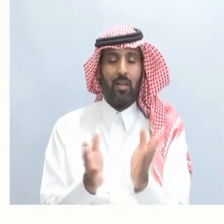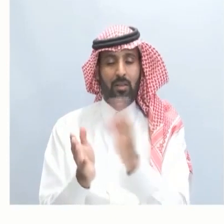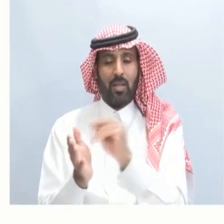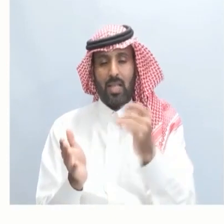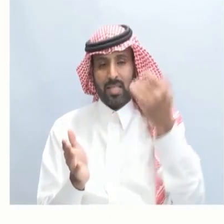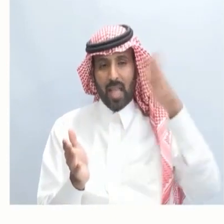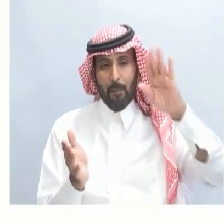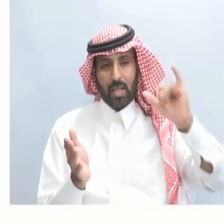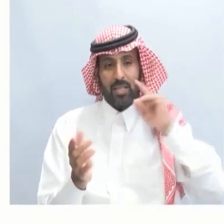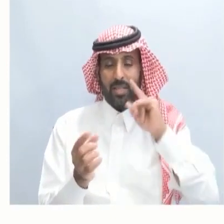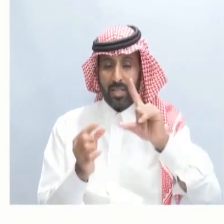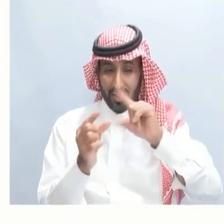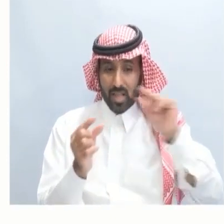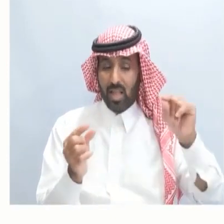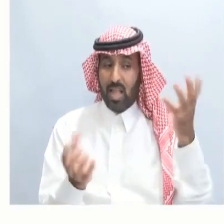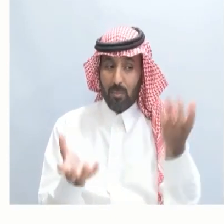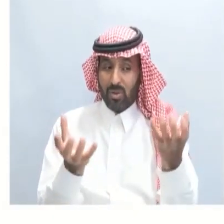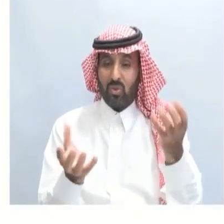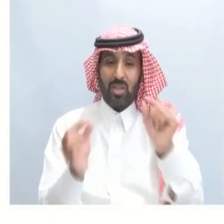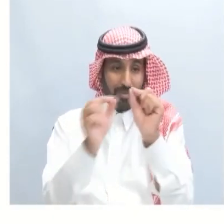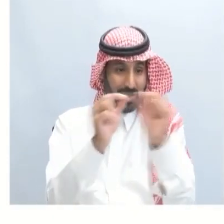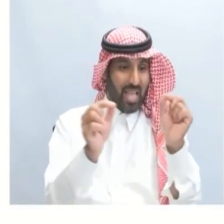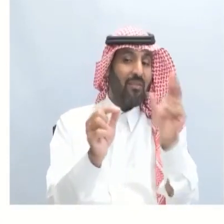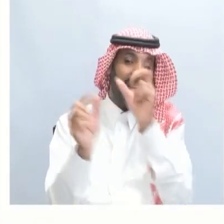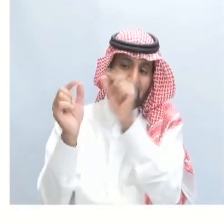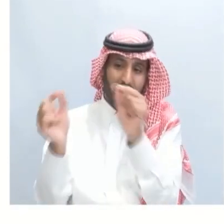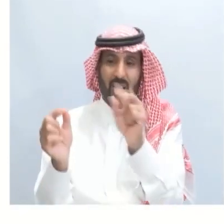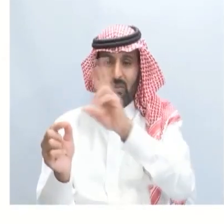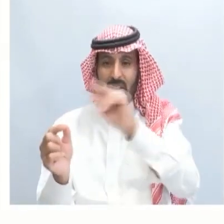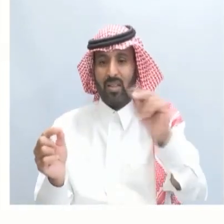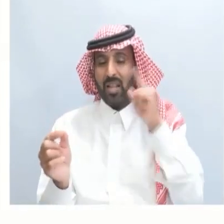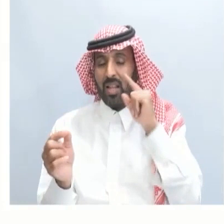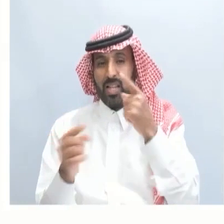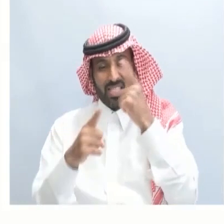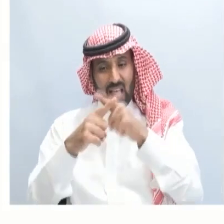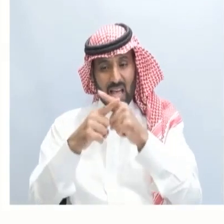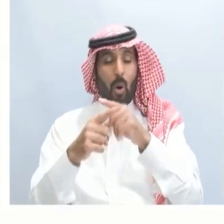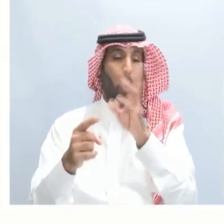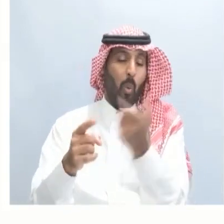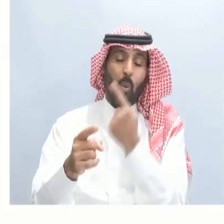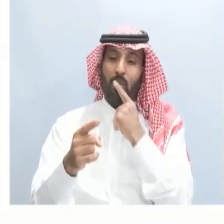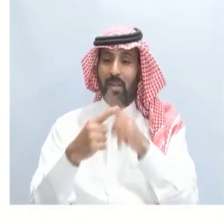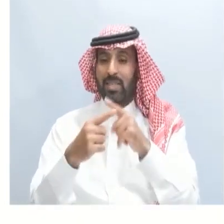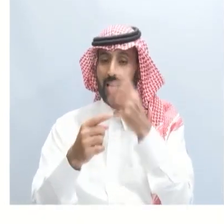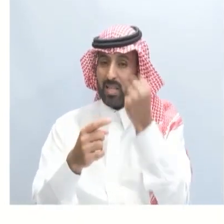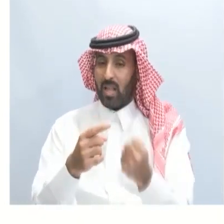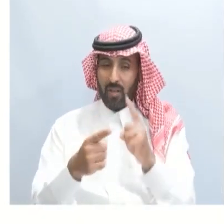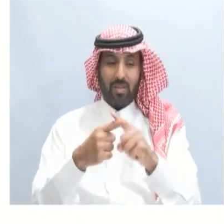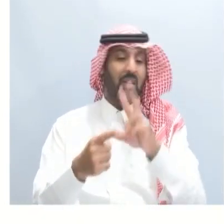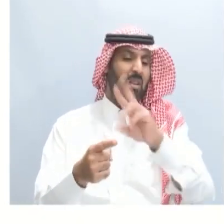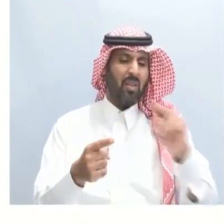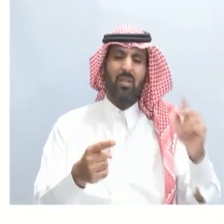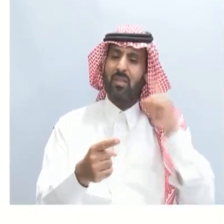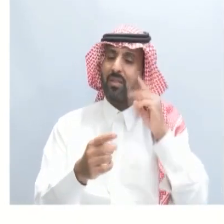سم بذلك تتزن وقم ايضا بعمل ماذا حاصل ضرب قوه في مسافه ستجد انها